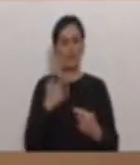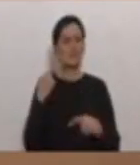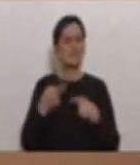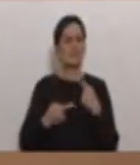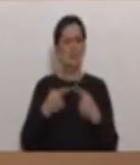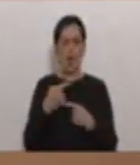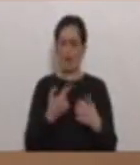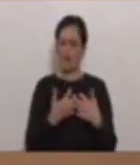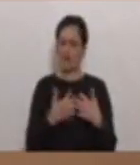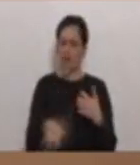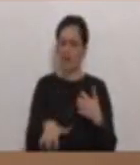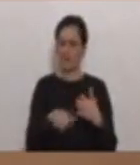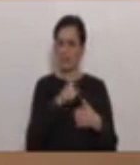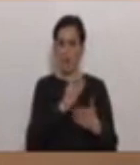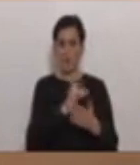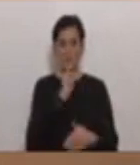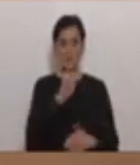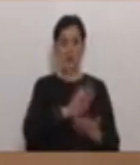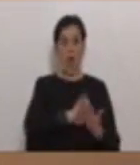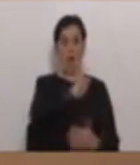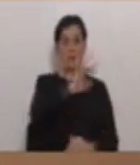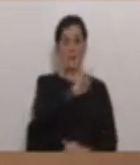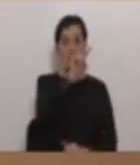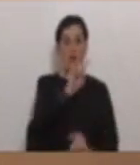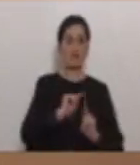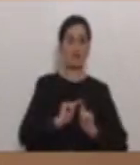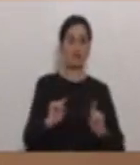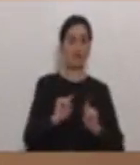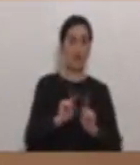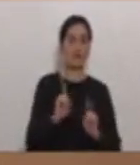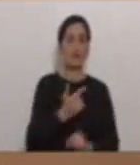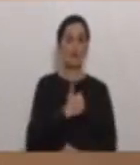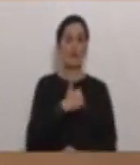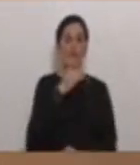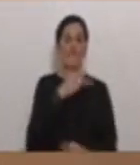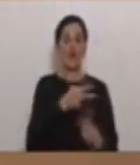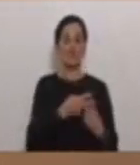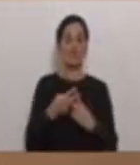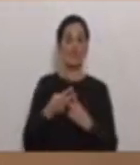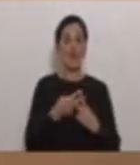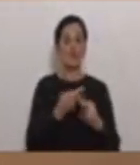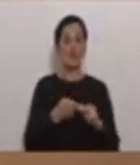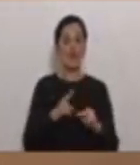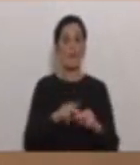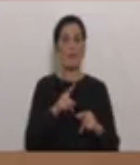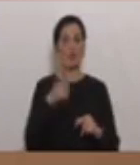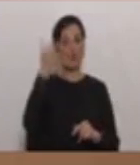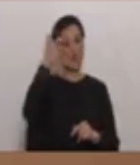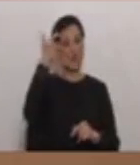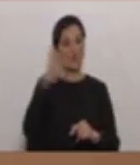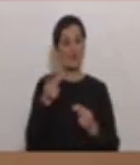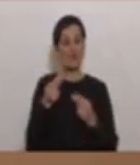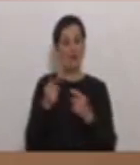ნეიტრალური, მას დააბრალეთ პროვოცირება, რომ უნდა თითქოს შვეიცარია იმით აყოვნებს ბიძინა ივანიშვილის თანხებს,